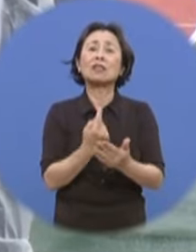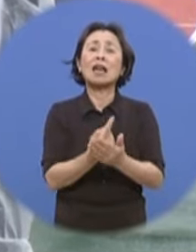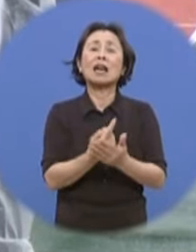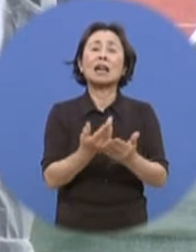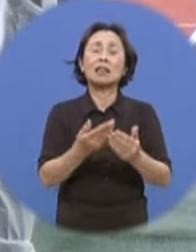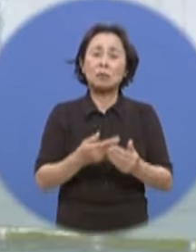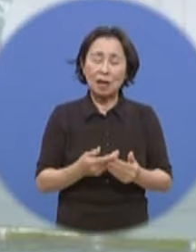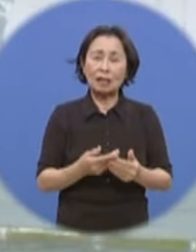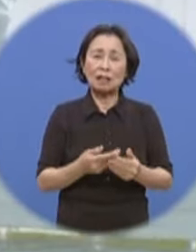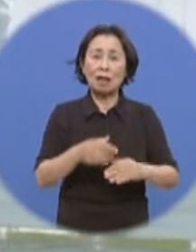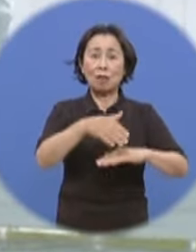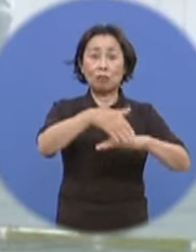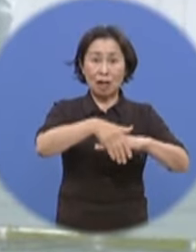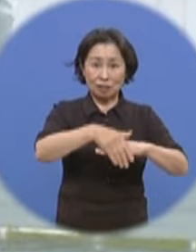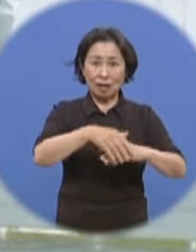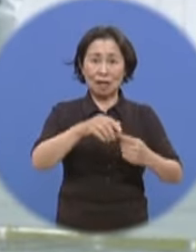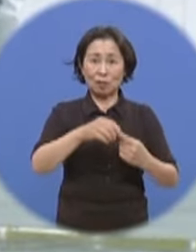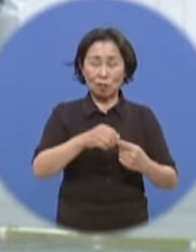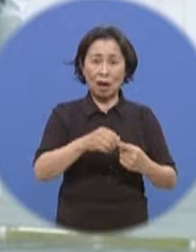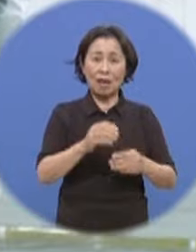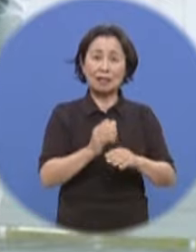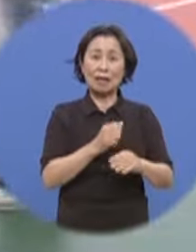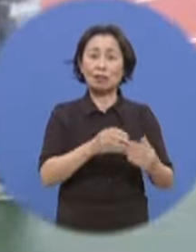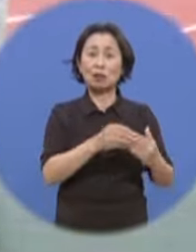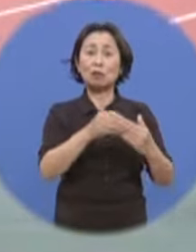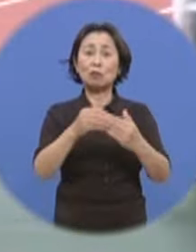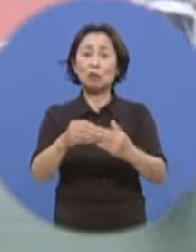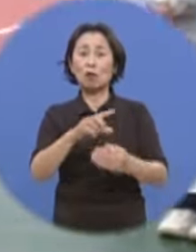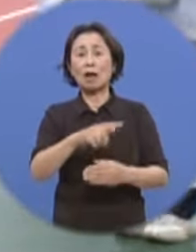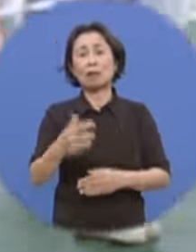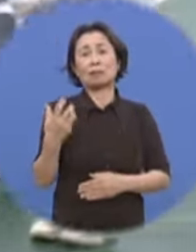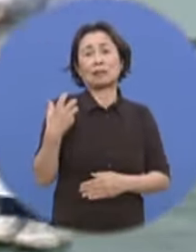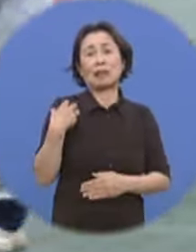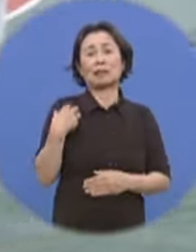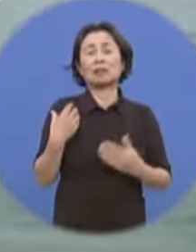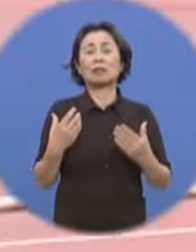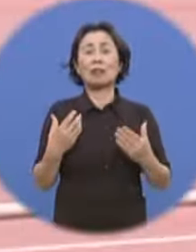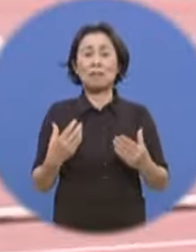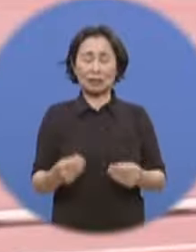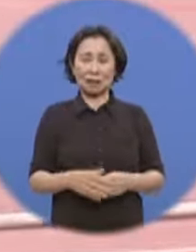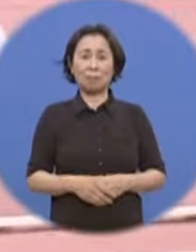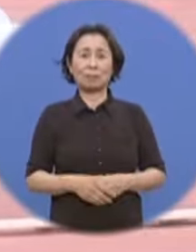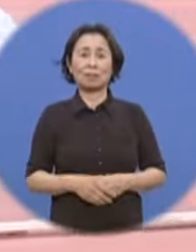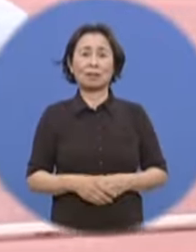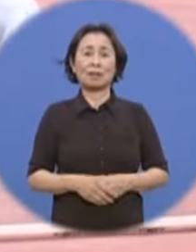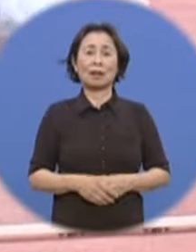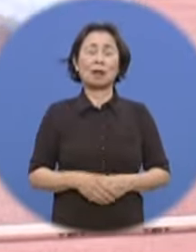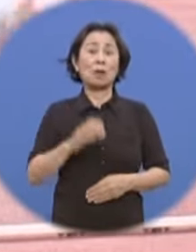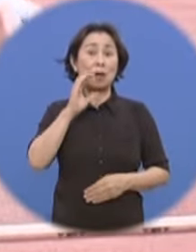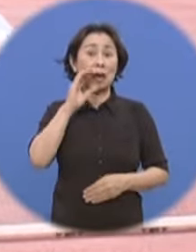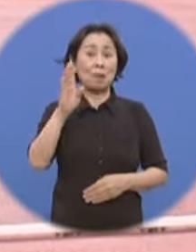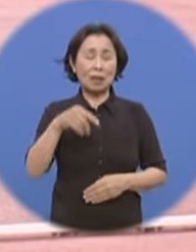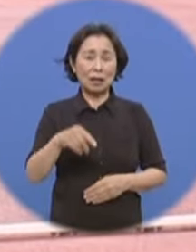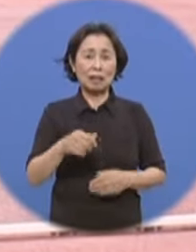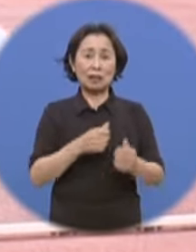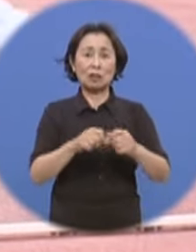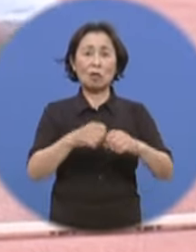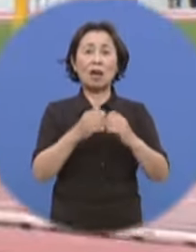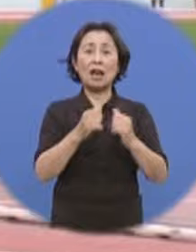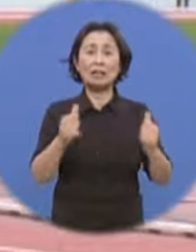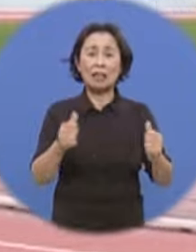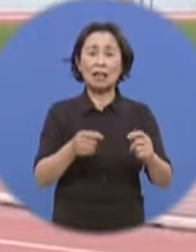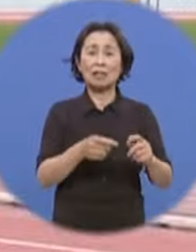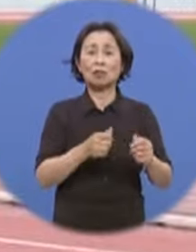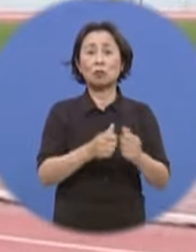誘導などに取り組んでいました県と大会を共催する和歌山県障害者スポーツ協会の早川さん